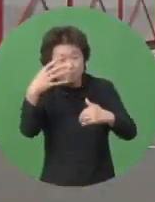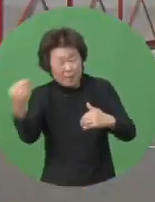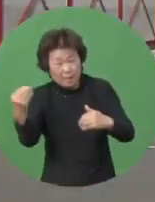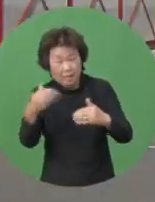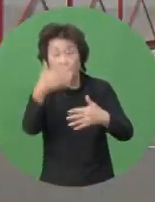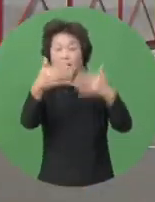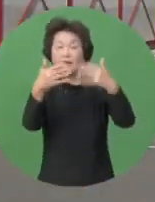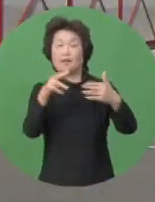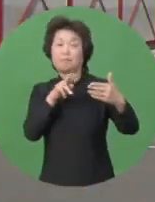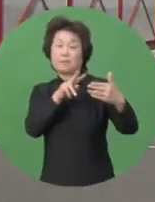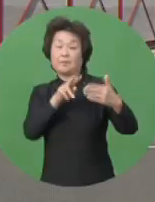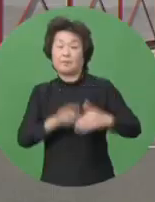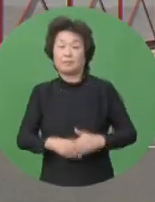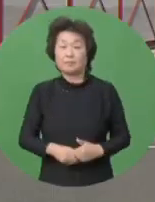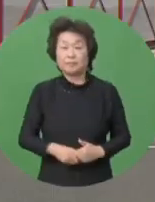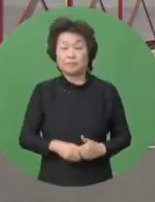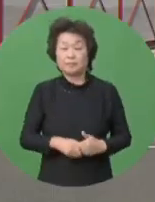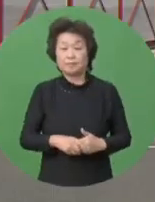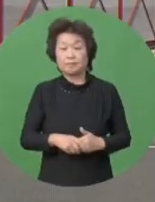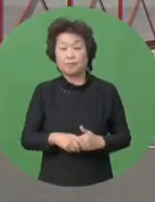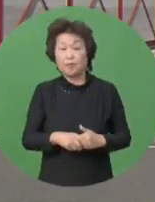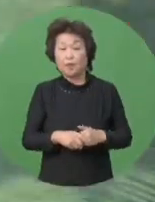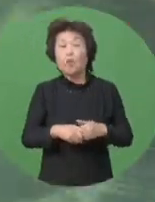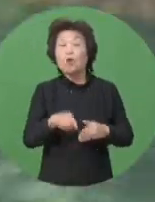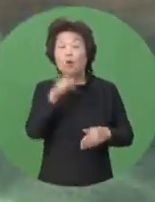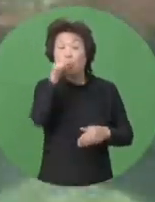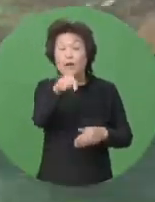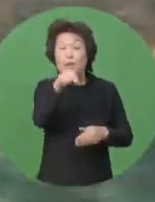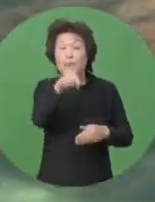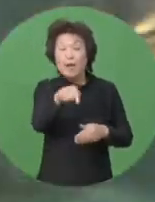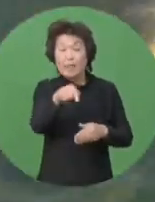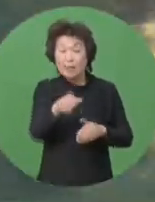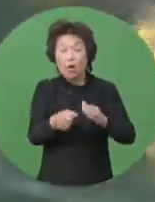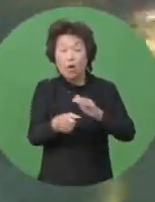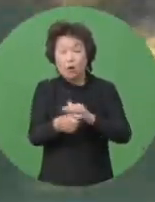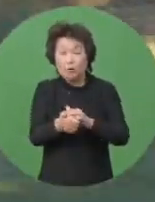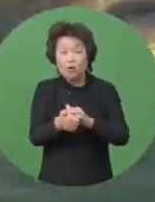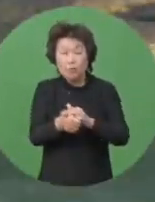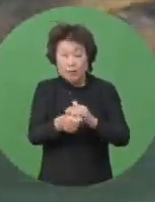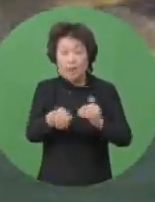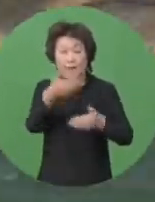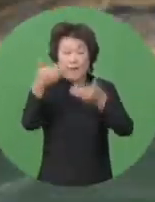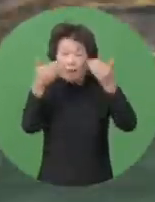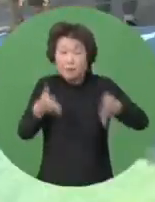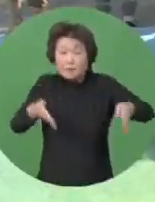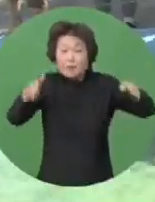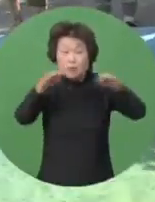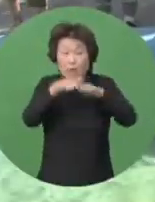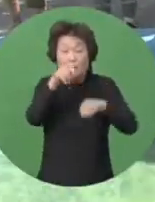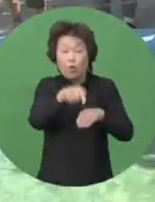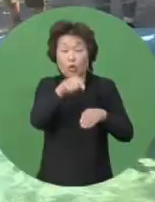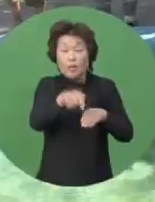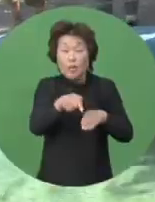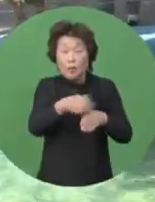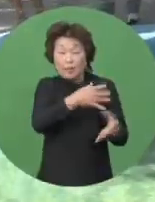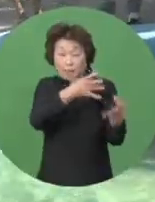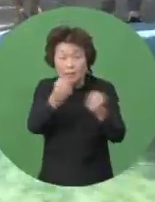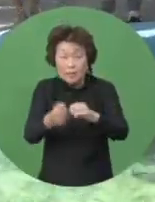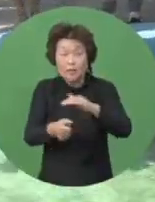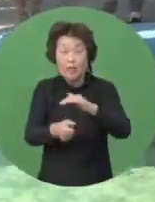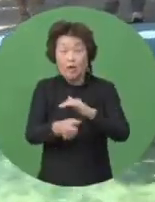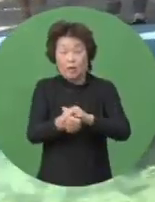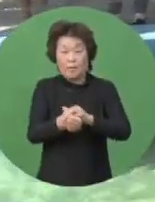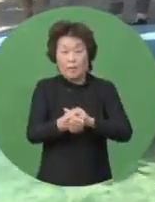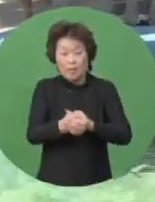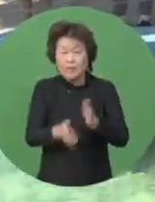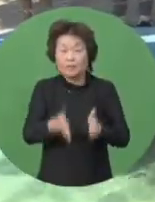ました。大浜海岸の目の前にあるウミガメ博物館カレッタ。ここではたくさんのウミガメが飼